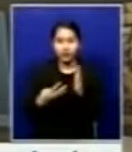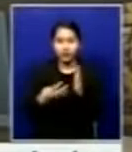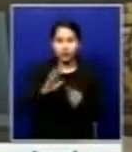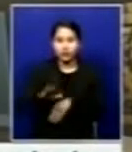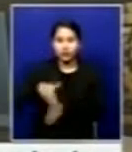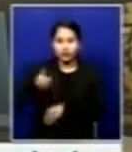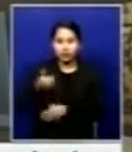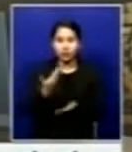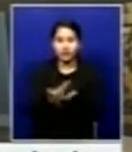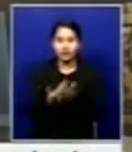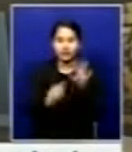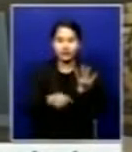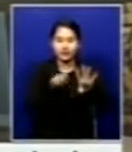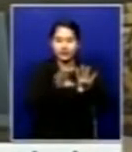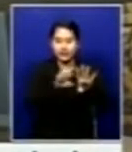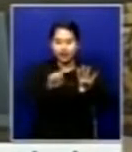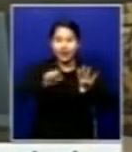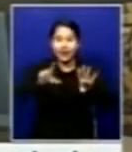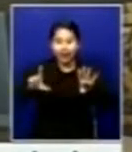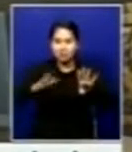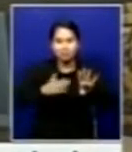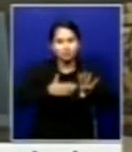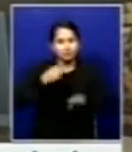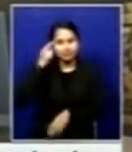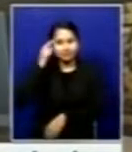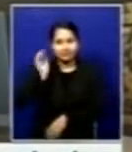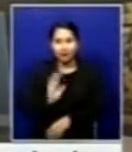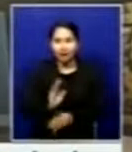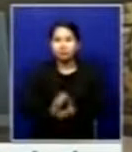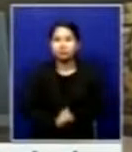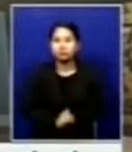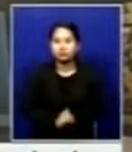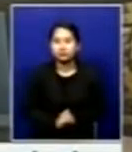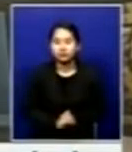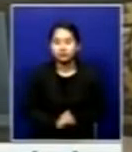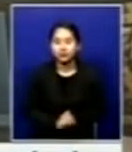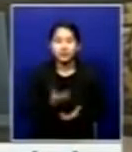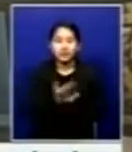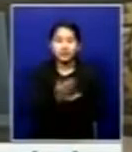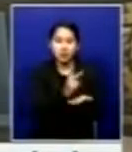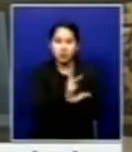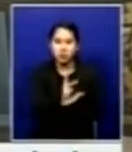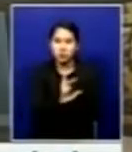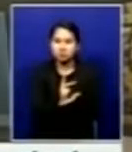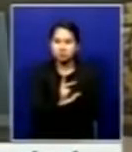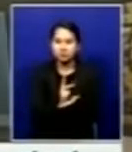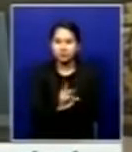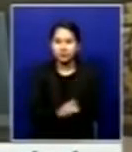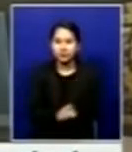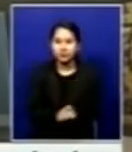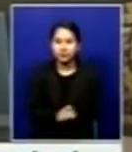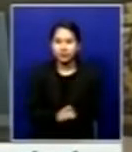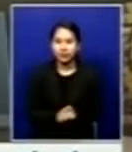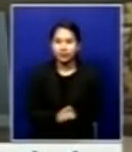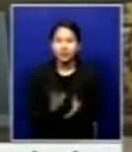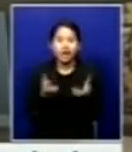านที่ผมไม่เห็นด้วยเลยที่จะตั้งในงบประมาณในเงินกู้สามารถไปตั้งงบประมาณป